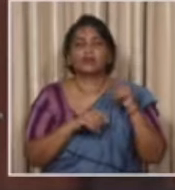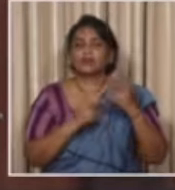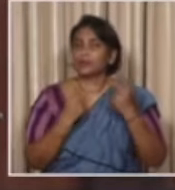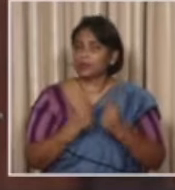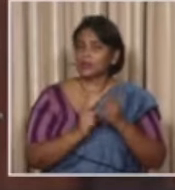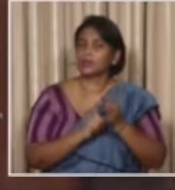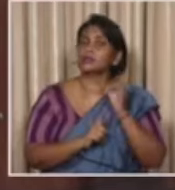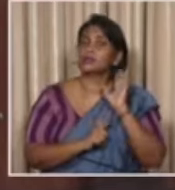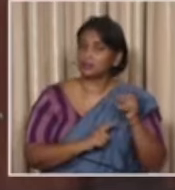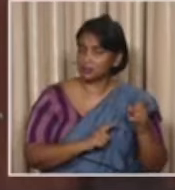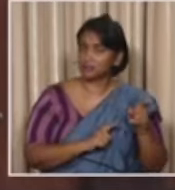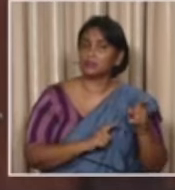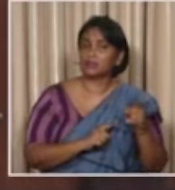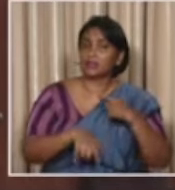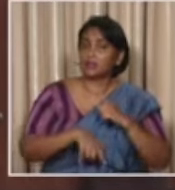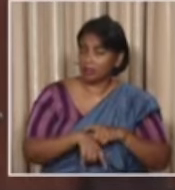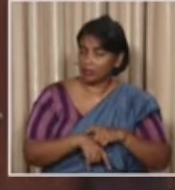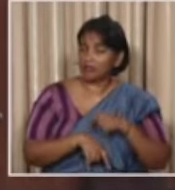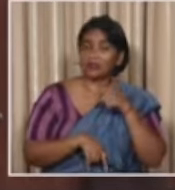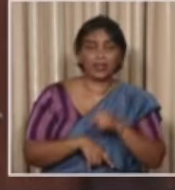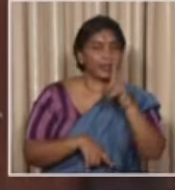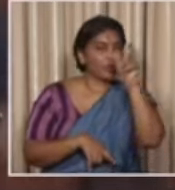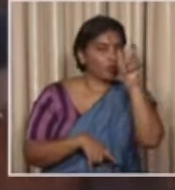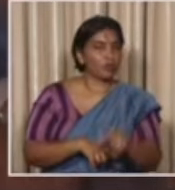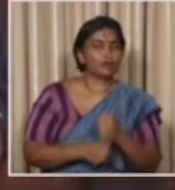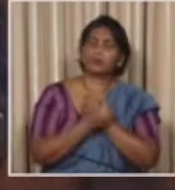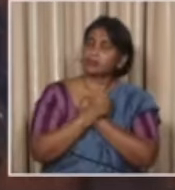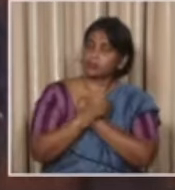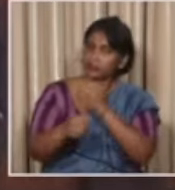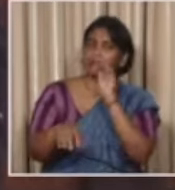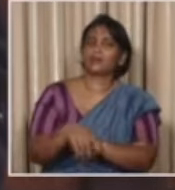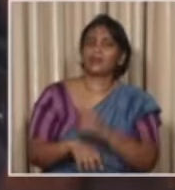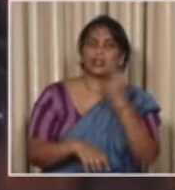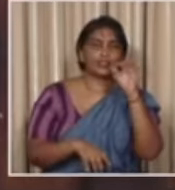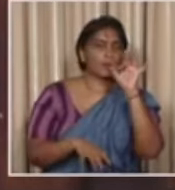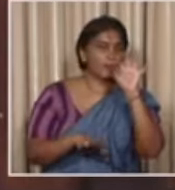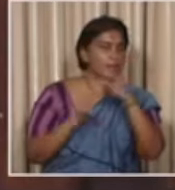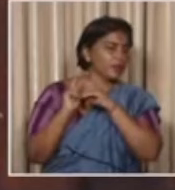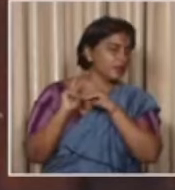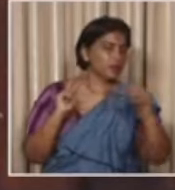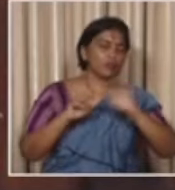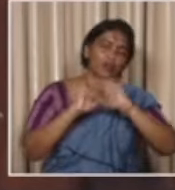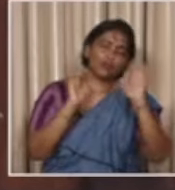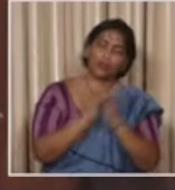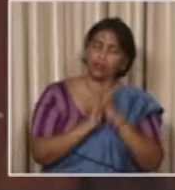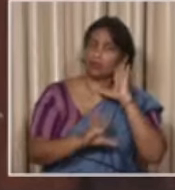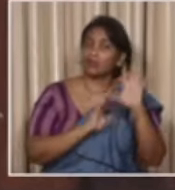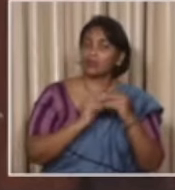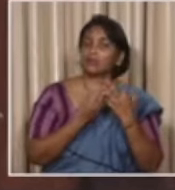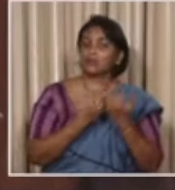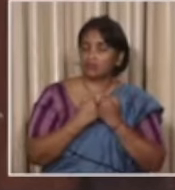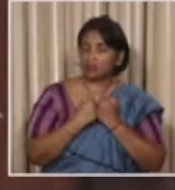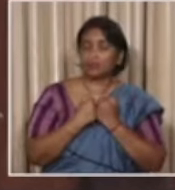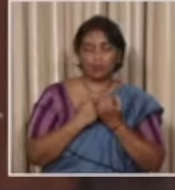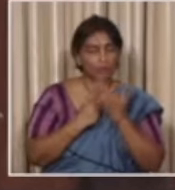වහාම ජනාධිපතිතුමා මේ අවස්ථාවේදී මේ එක පුද්ගලයෙක් අත්අඩංගුවට ගත්තොත් මේ 2005 සිට තිබ්බ ඔක්කොම දේවල් පිළිබඳව අපිට සත්‍ය